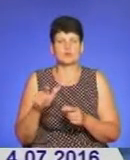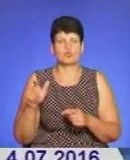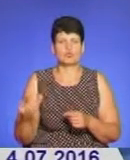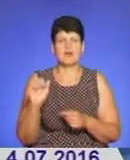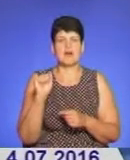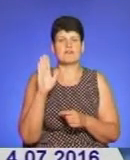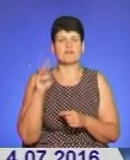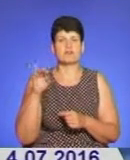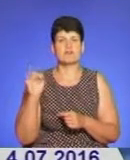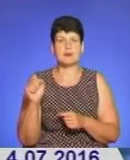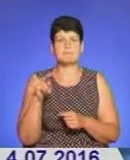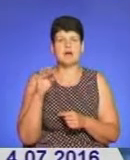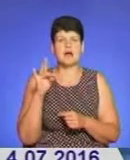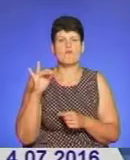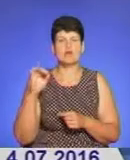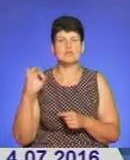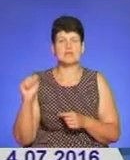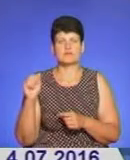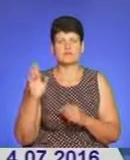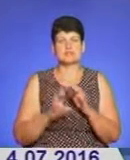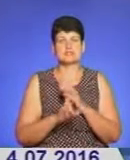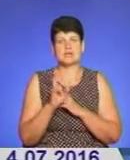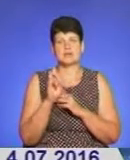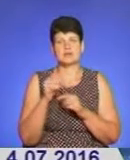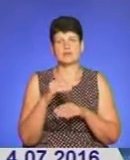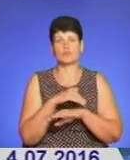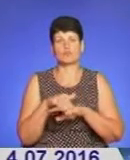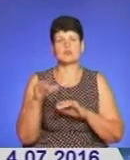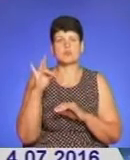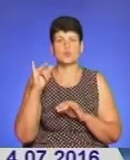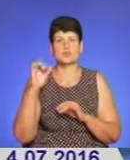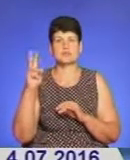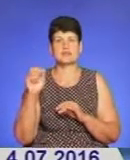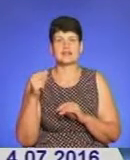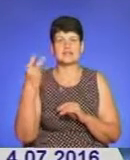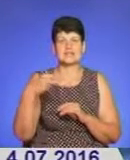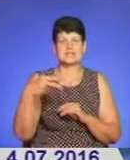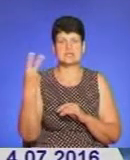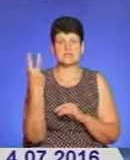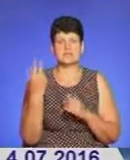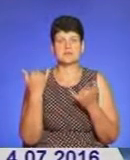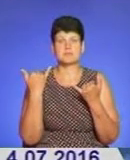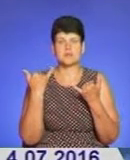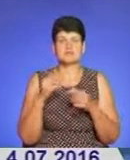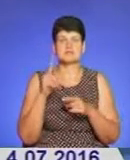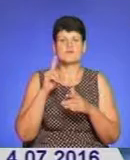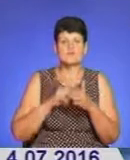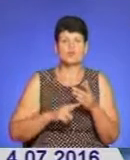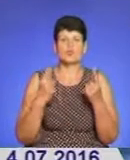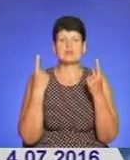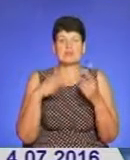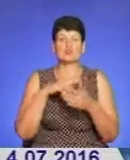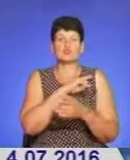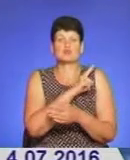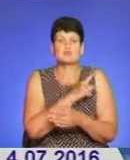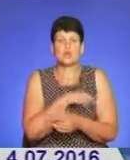автокефальної православної церкви, що на вулиці Руській, 22. Колись ікона зцілила багато людей, тож досі з вірою у її велику силу